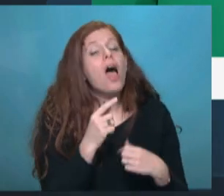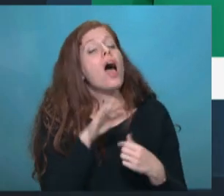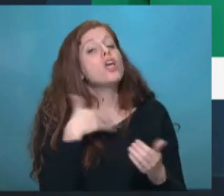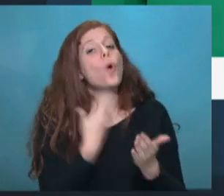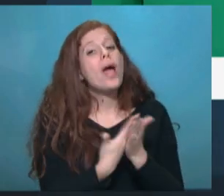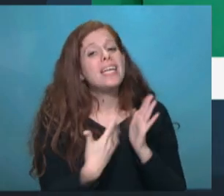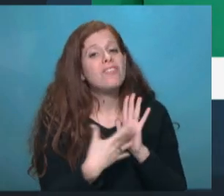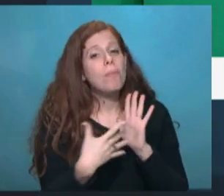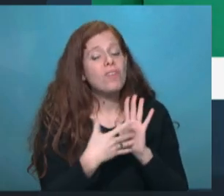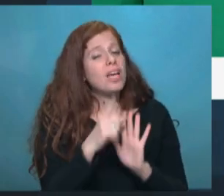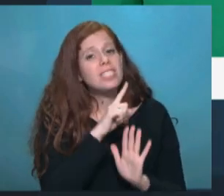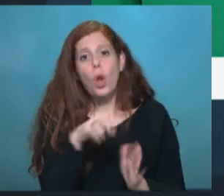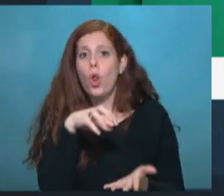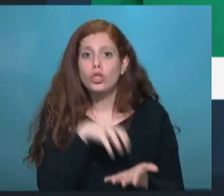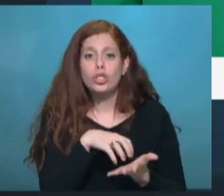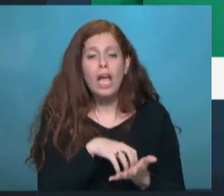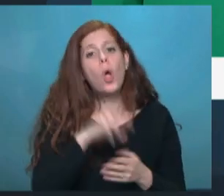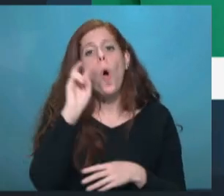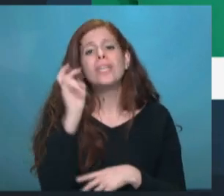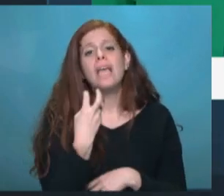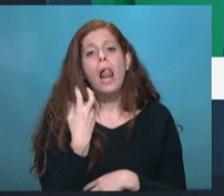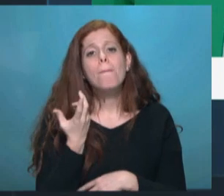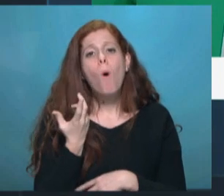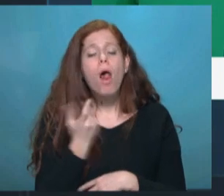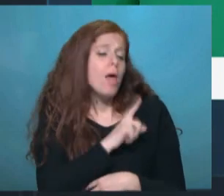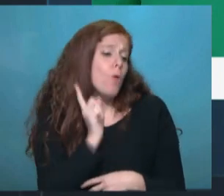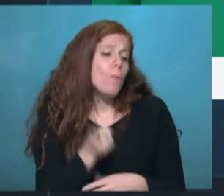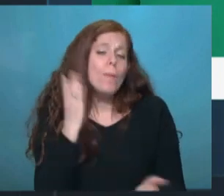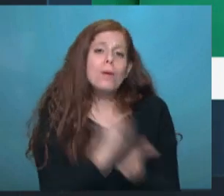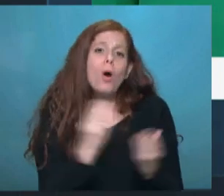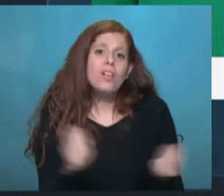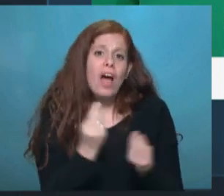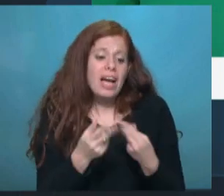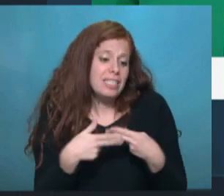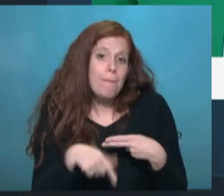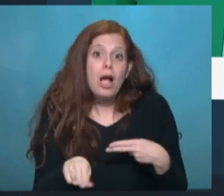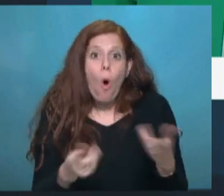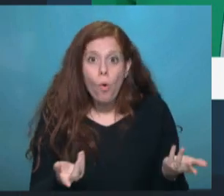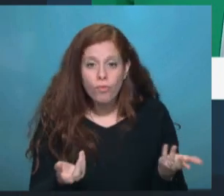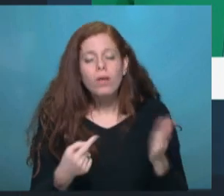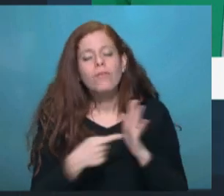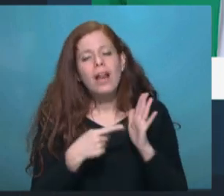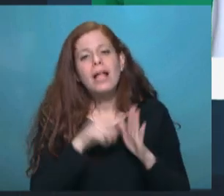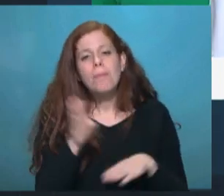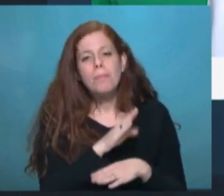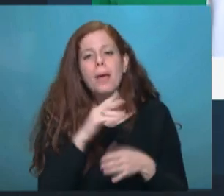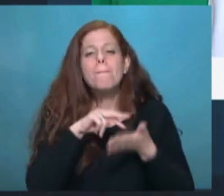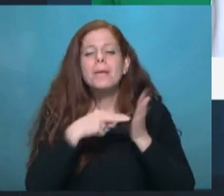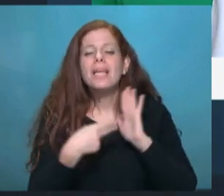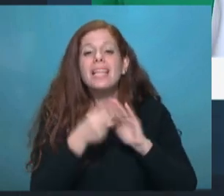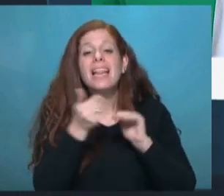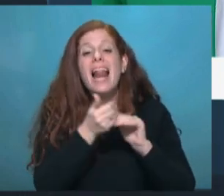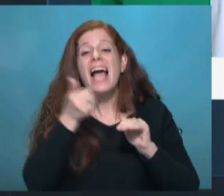והמבקר הם לא לשכת הוצאה לפועל, והם לא אמורים לקבוע כזה דבר בקרוב, ולכן נתניהו מתכנן להקדים כל